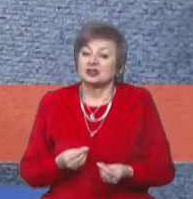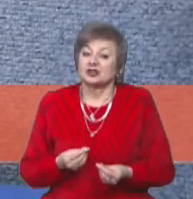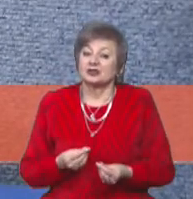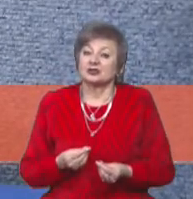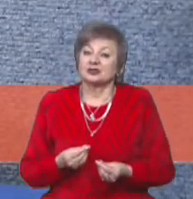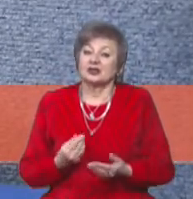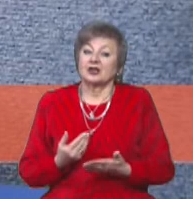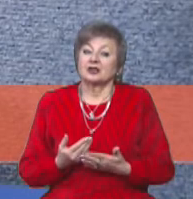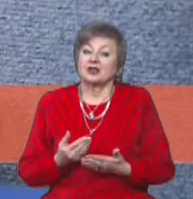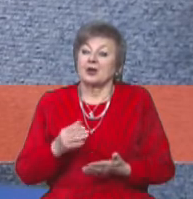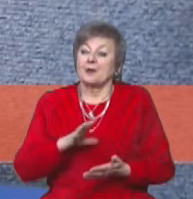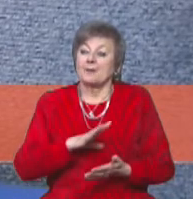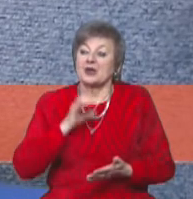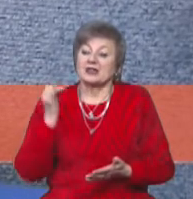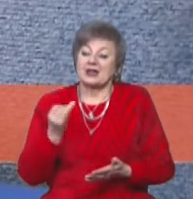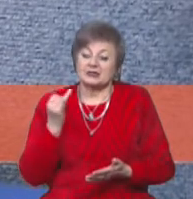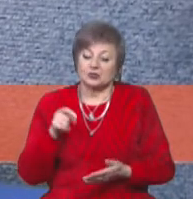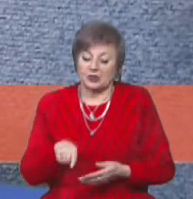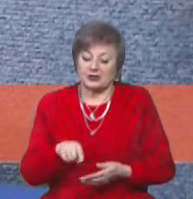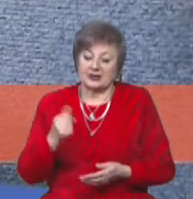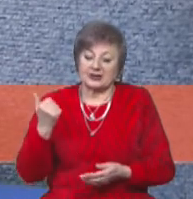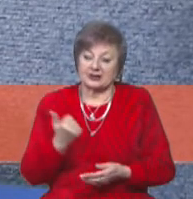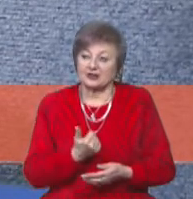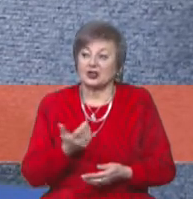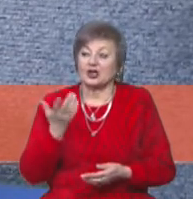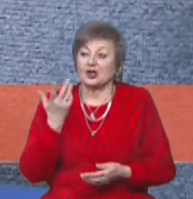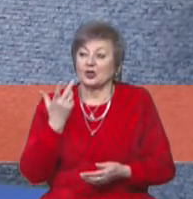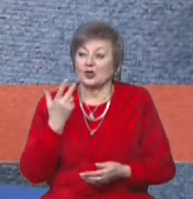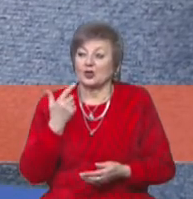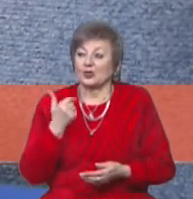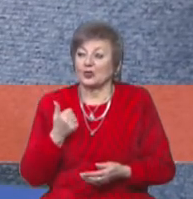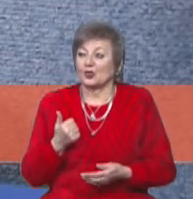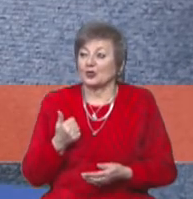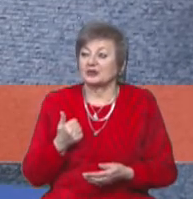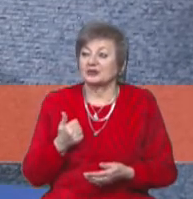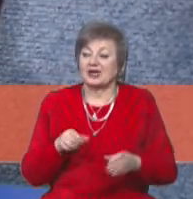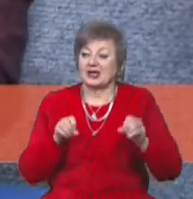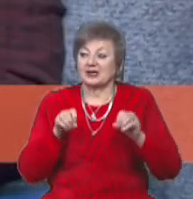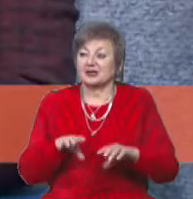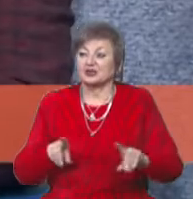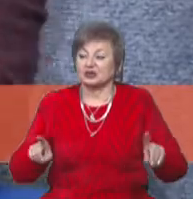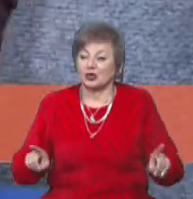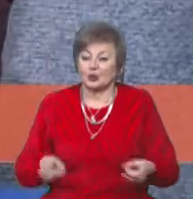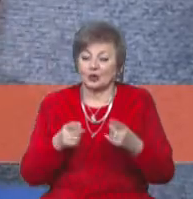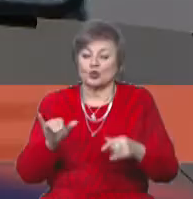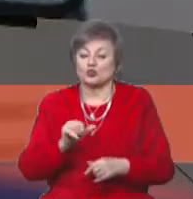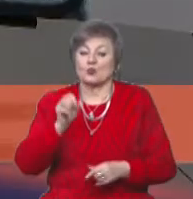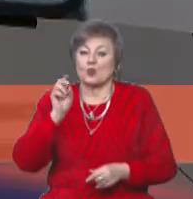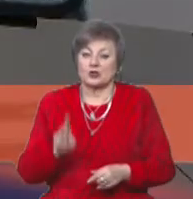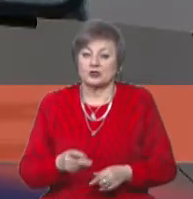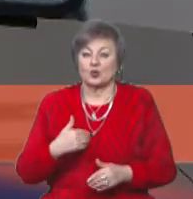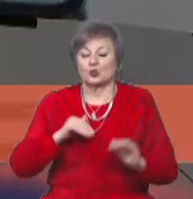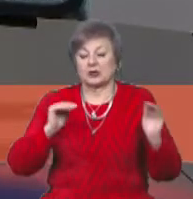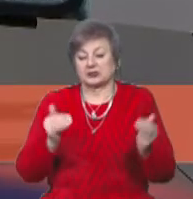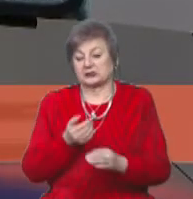наскільки зворушлива була історія цієї неділі, коли ви попросили, ну, вирішили організувати в неділю суботник. У нас є